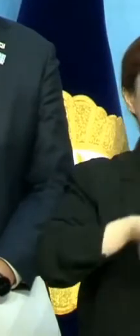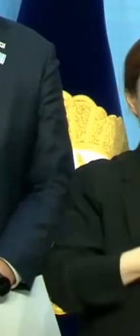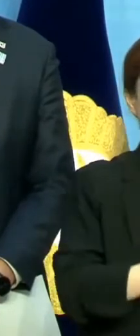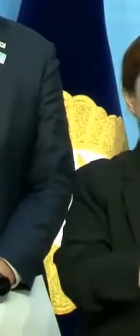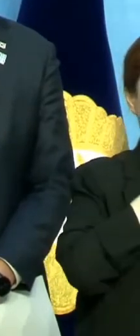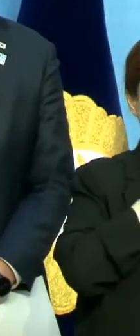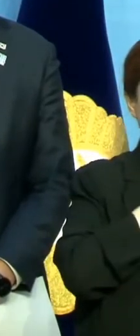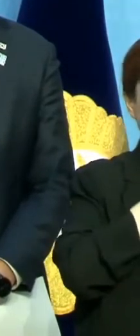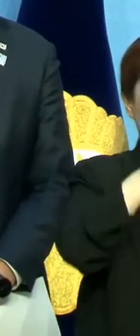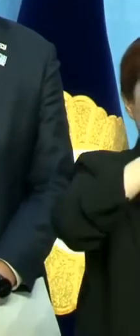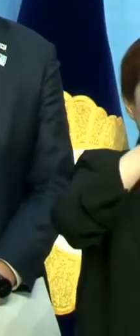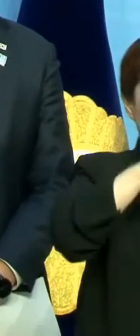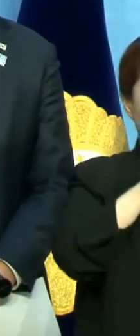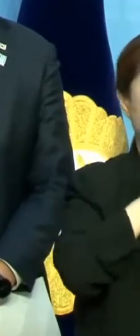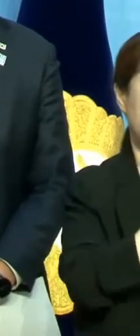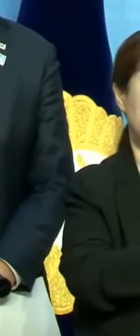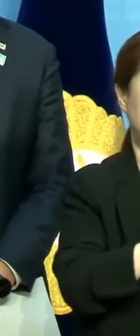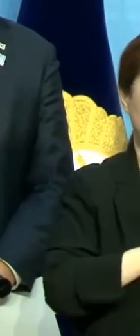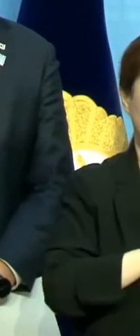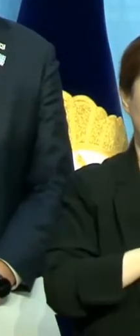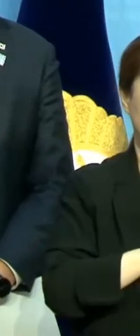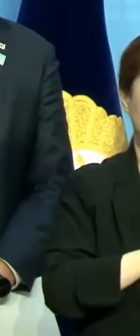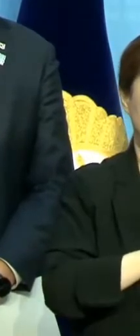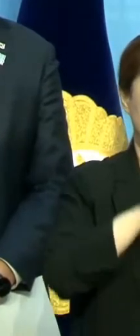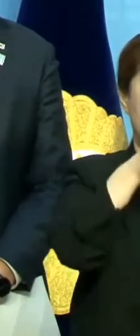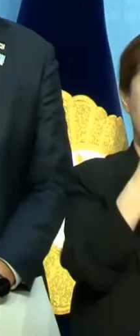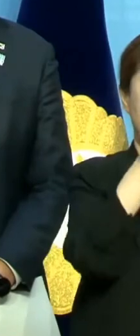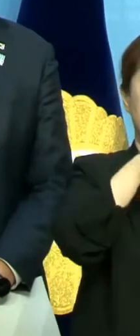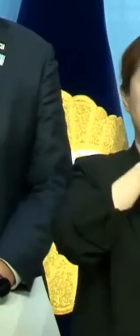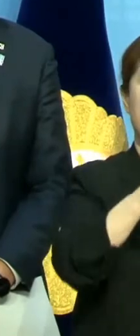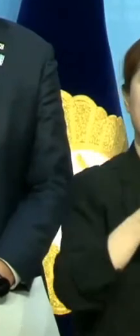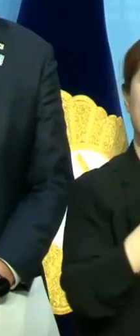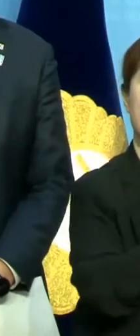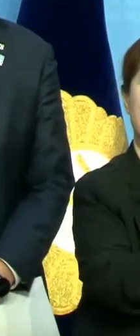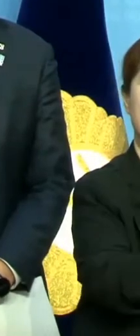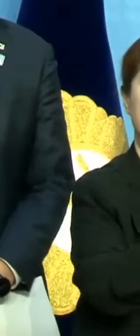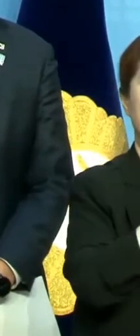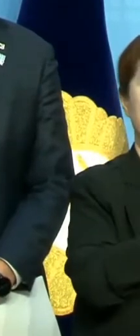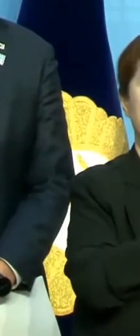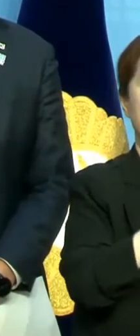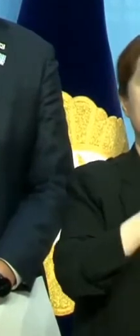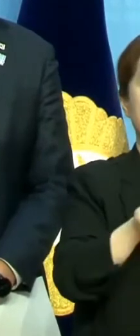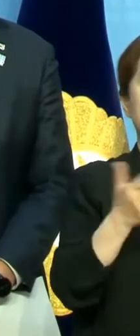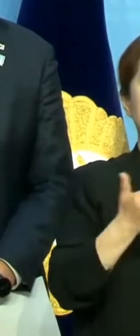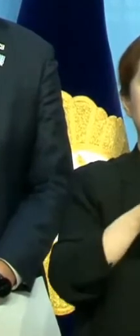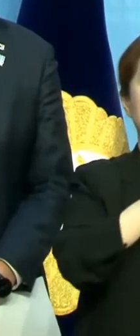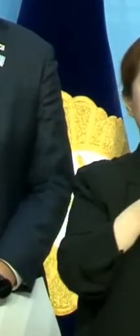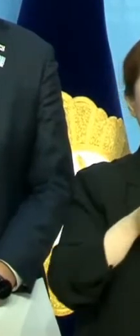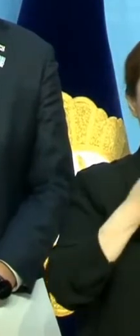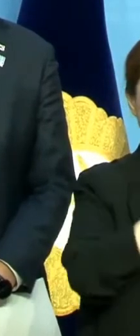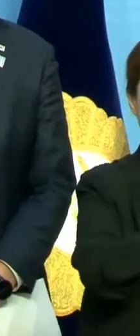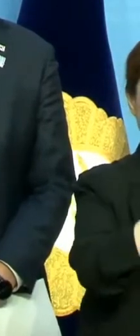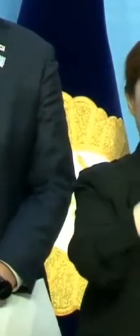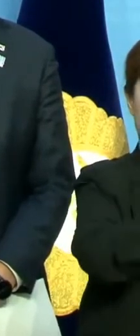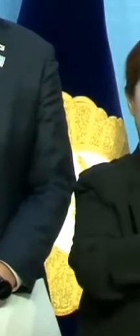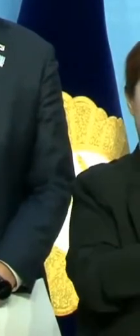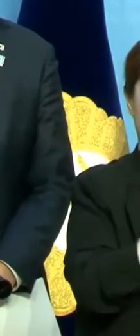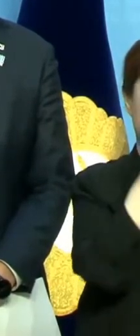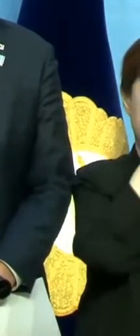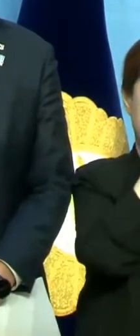했다는 이야기가 흘러나왔습니다. 고유민 선수가 현역 시절 악성 댓글에 시달린 것은